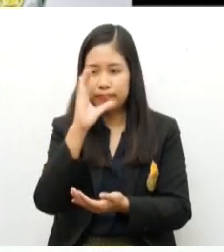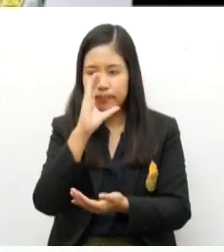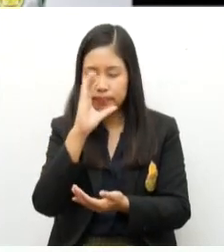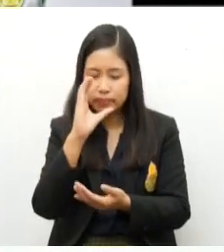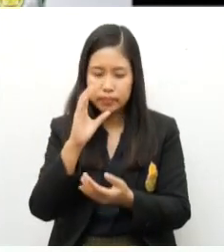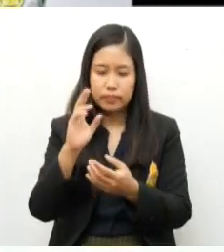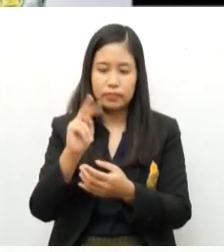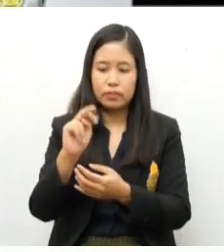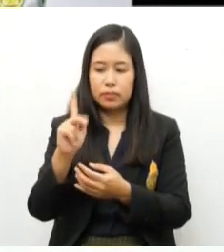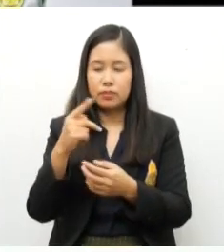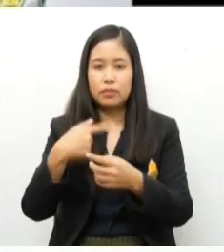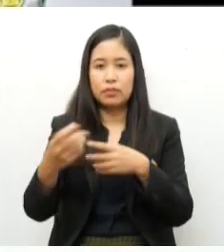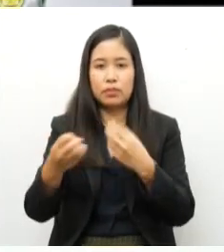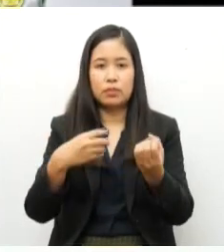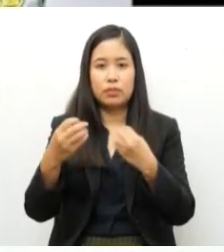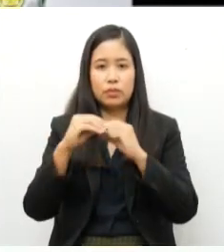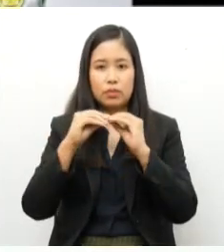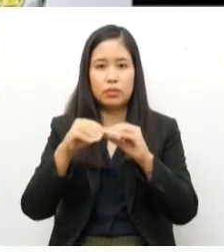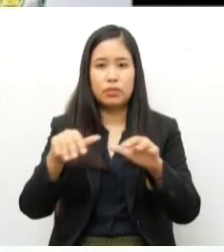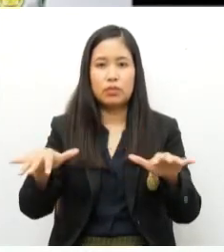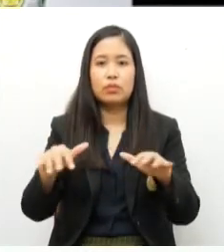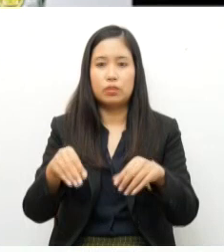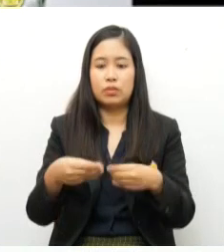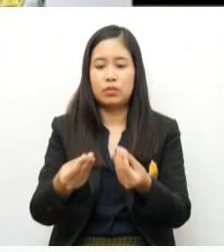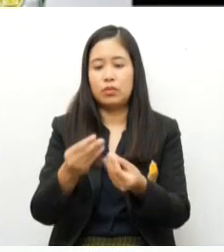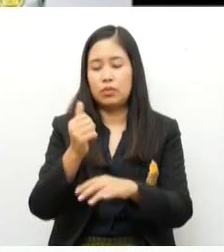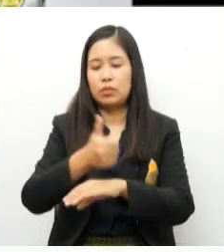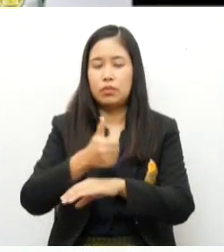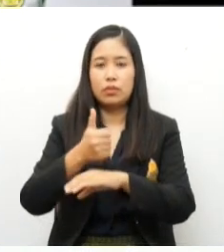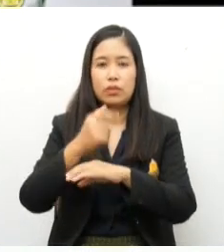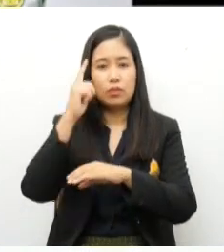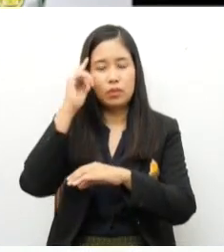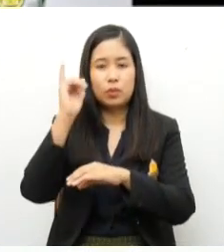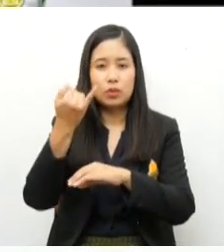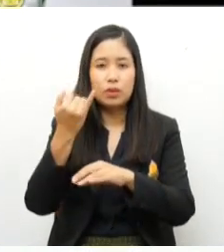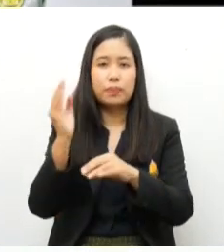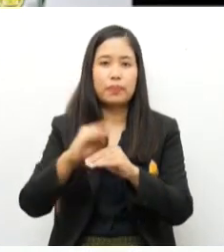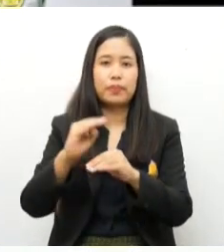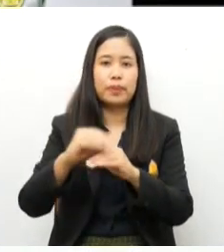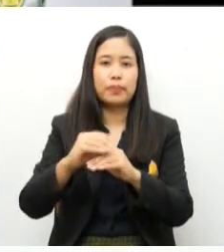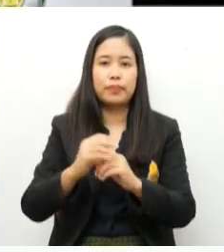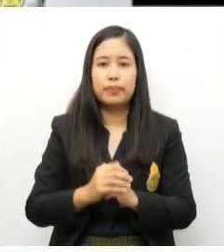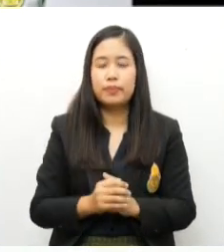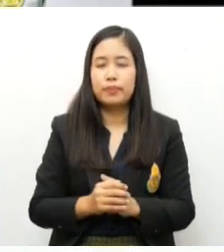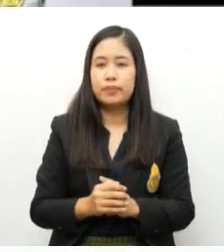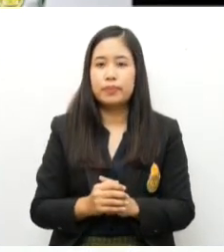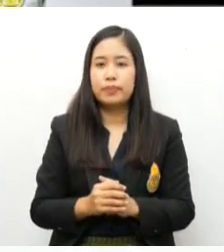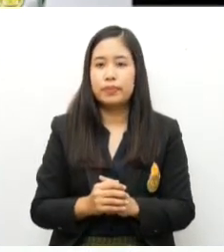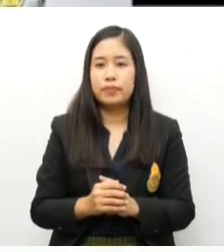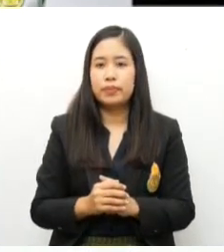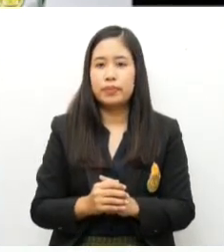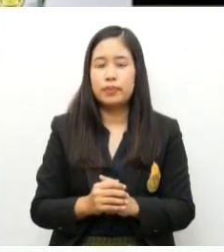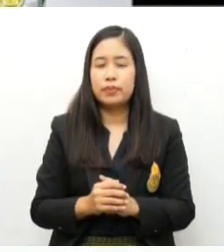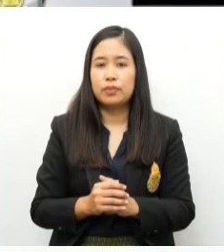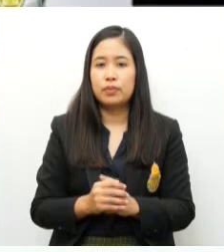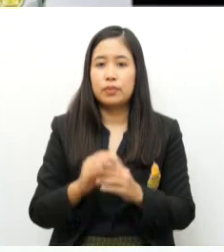องของ PA ให้กับผู้บริหารเพื่อนครูของเราในโอกาสต่อไปนะครับครับในพุธนี้นะครับก่อนอื่นก็ต้องขอชื่นช